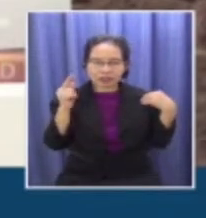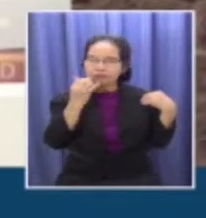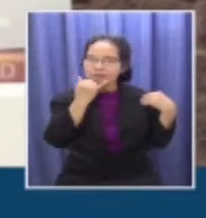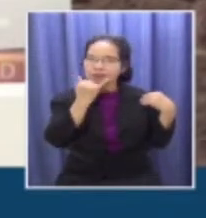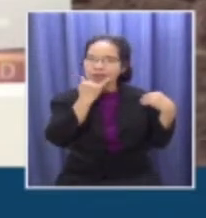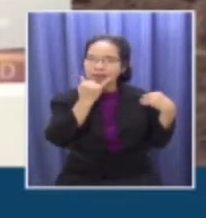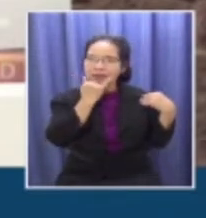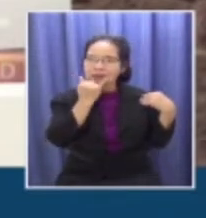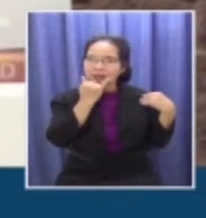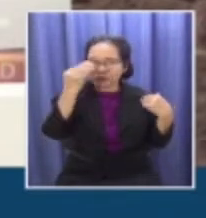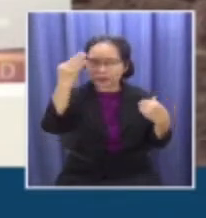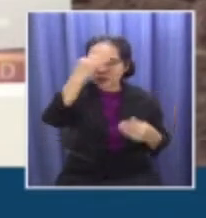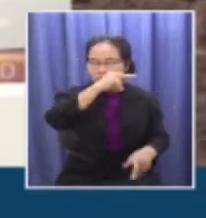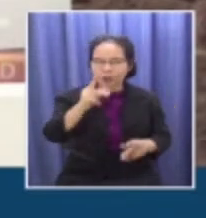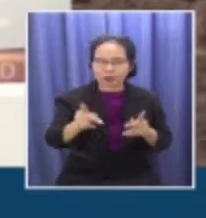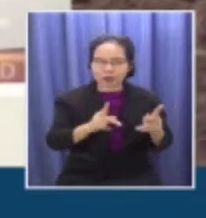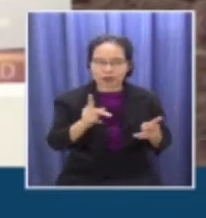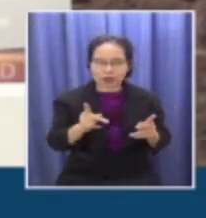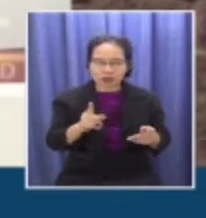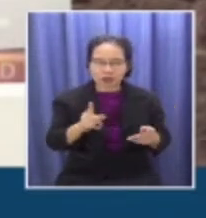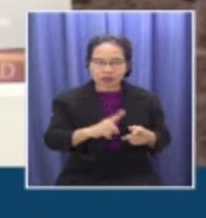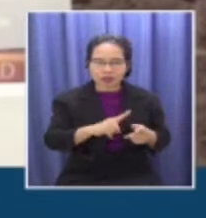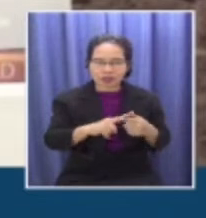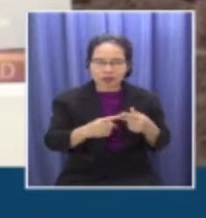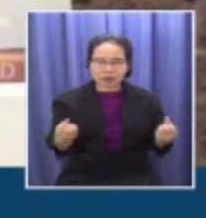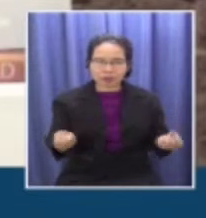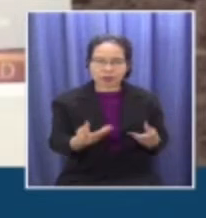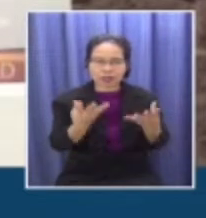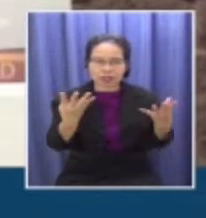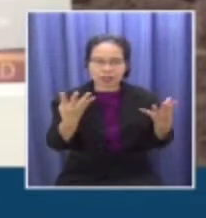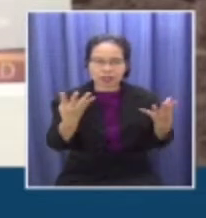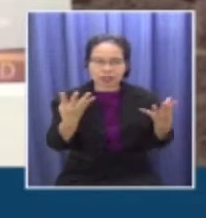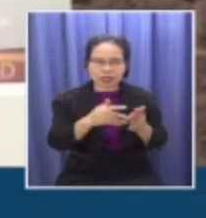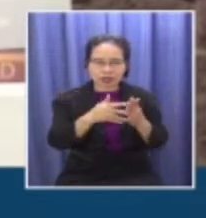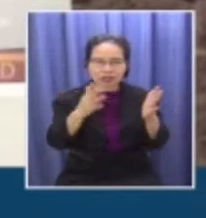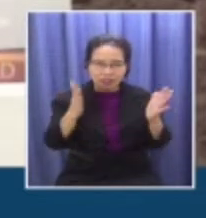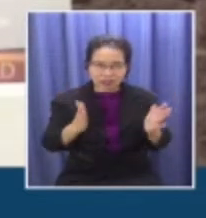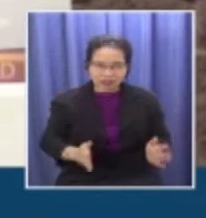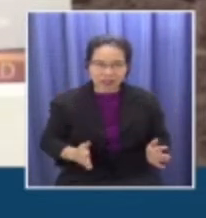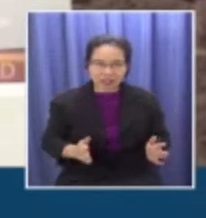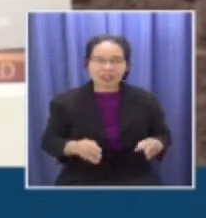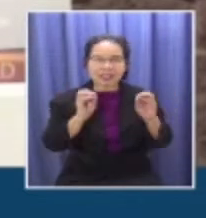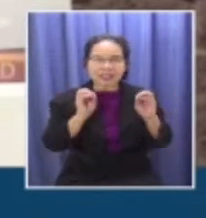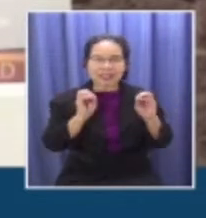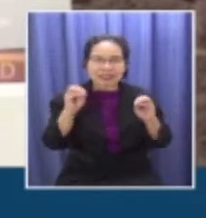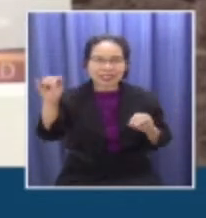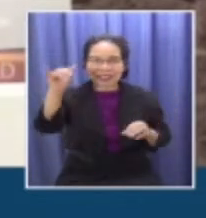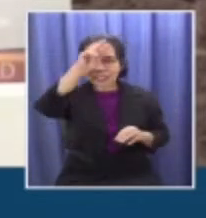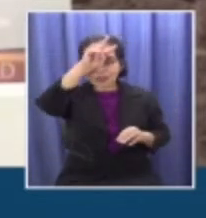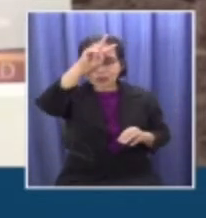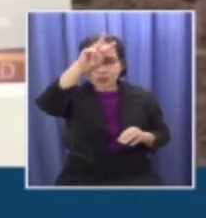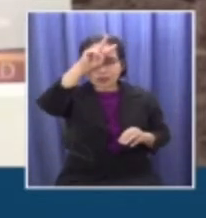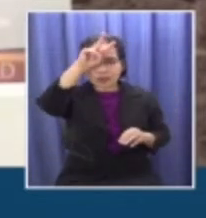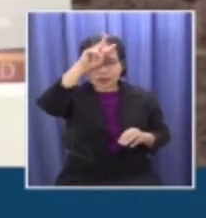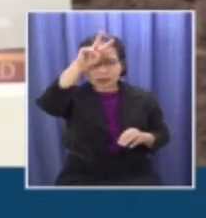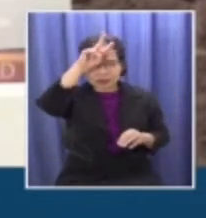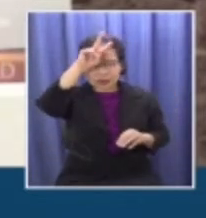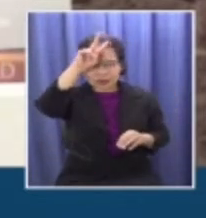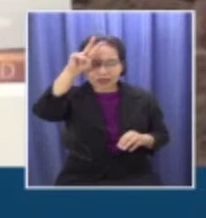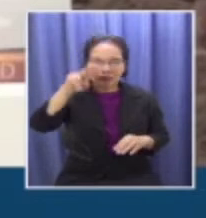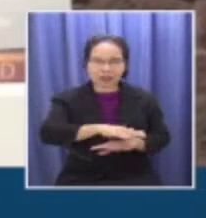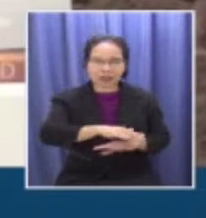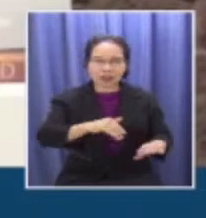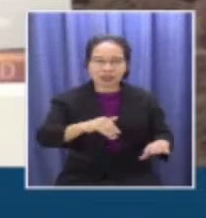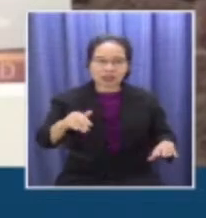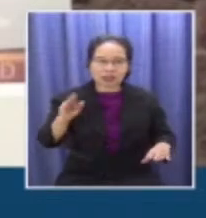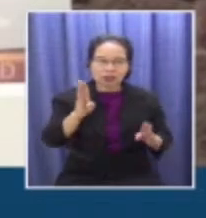bit nipa tete wiem a nipa tete wiem amontwa wɔ mo mfoni ni emfa ma mɛto UP sukuu mu hɔ ɛyɛ